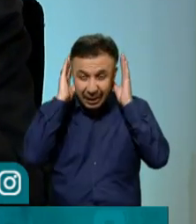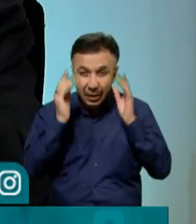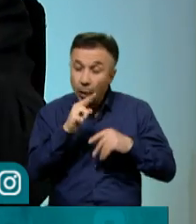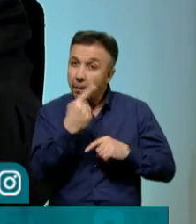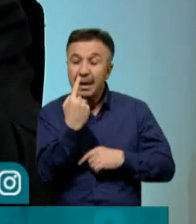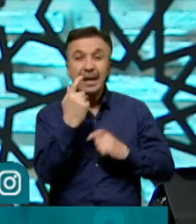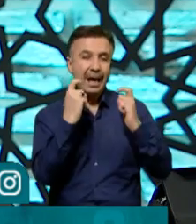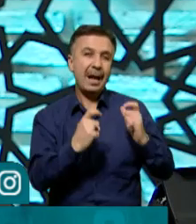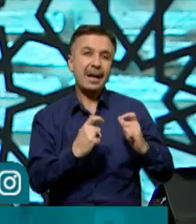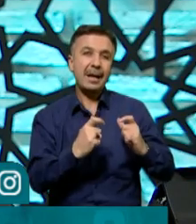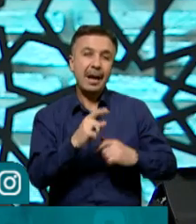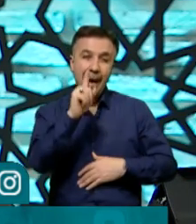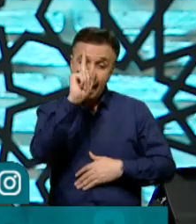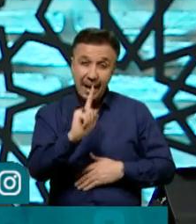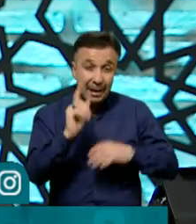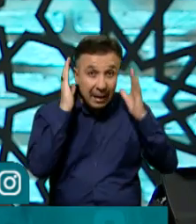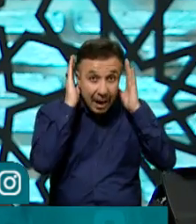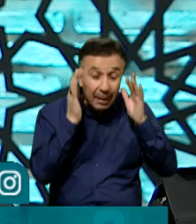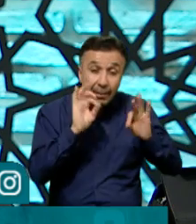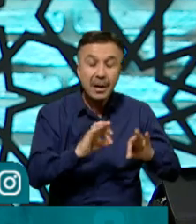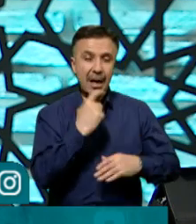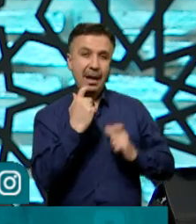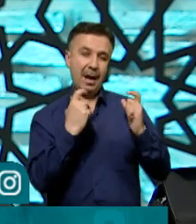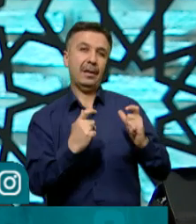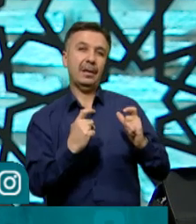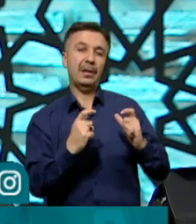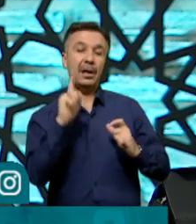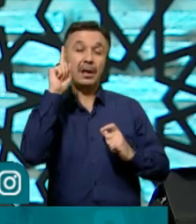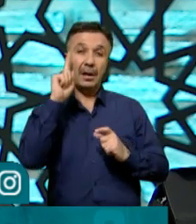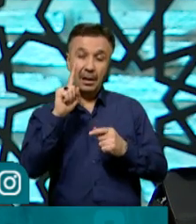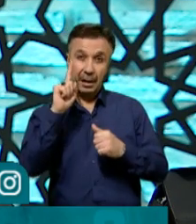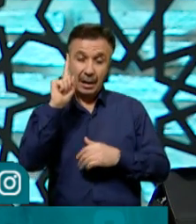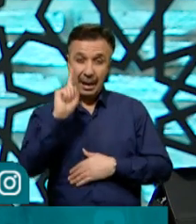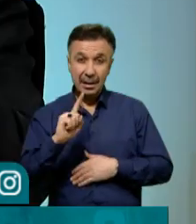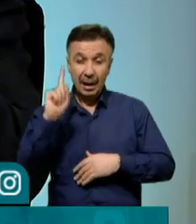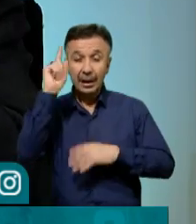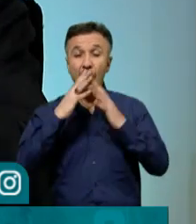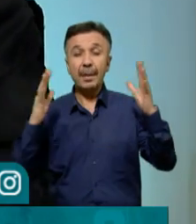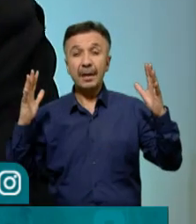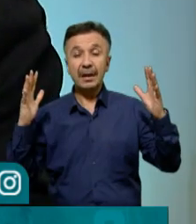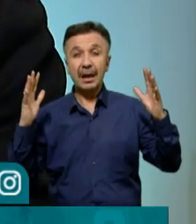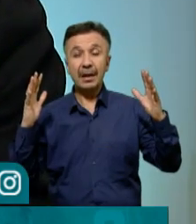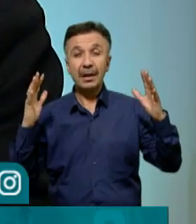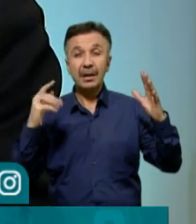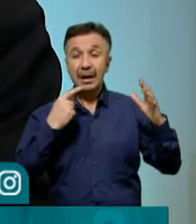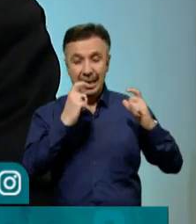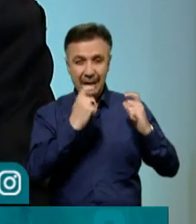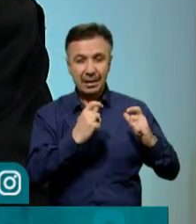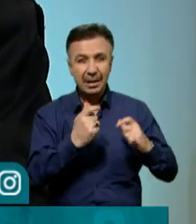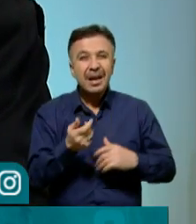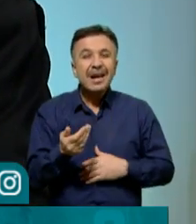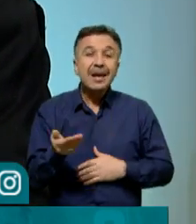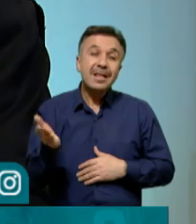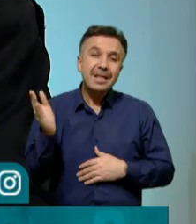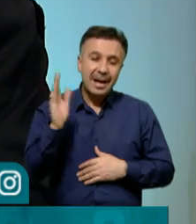yer ilk namaza başlayan yerdir. İlk Allahu Ekber deyip iftah tekbirini alan yerdir. Diğerlerinin cuması ne olur? Nafileye